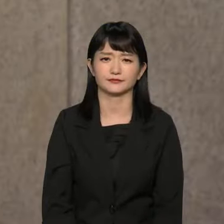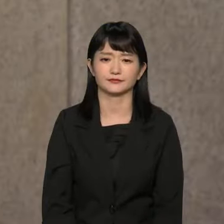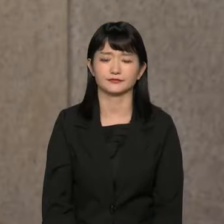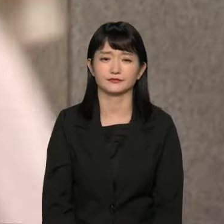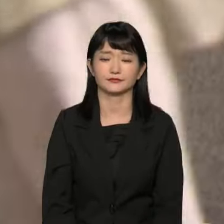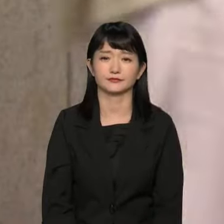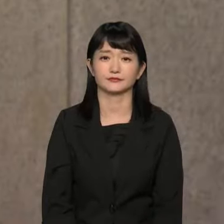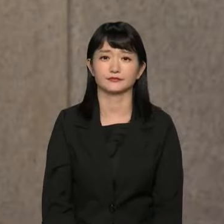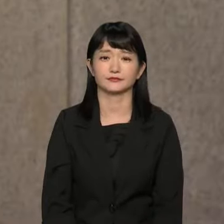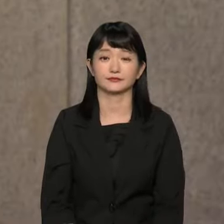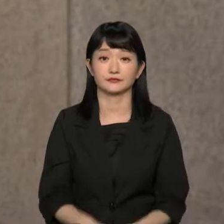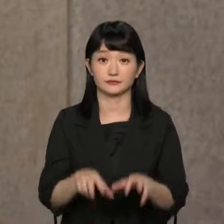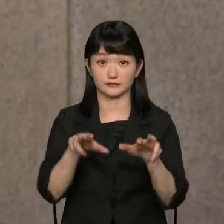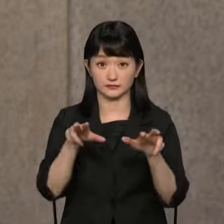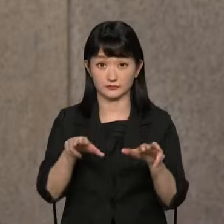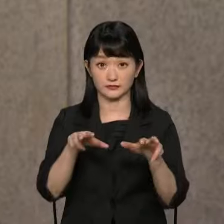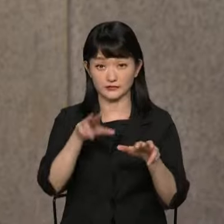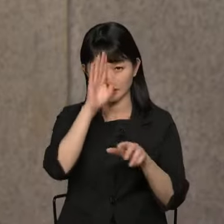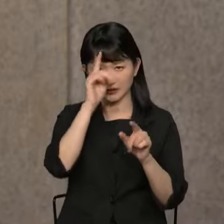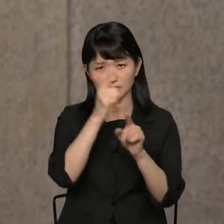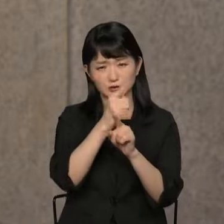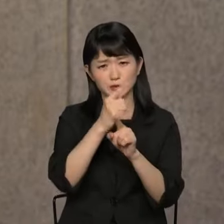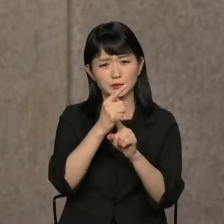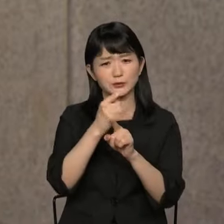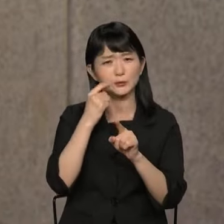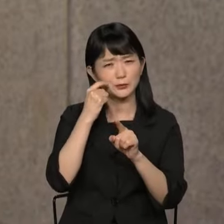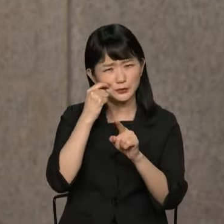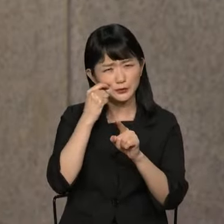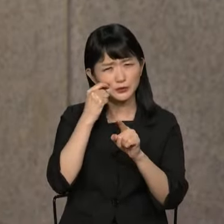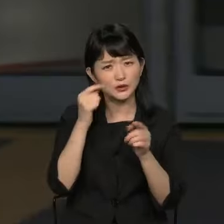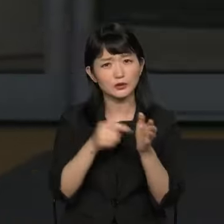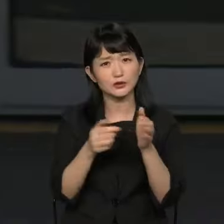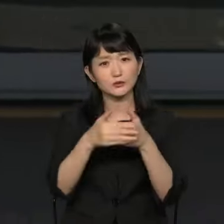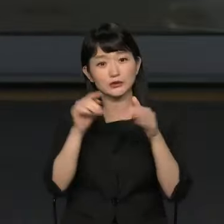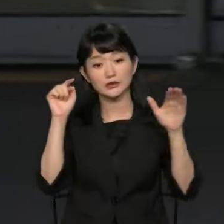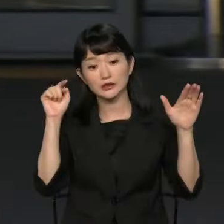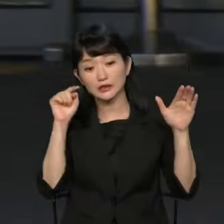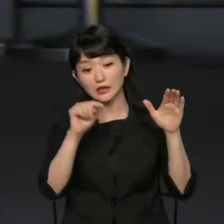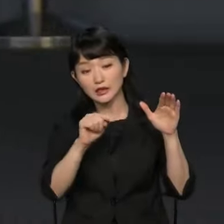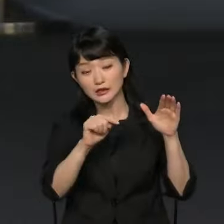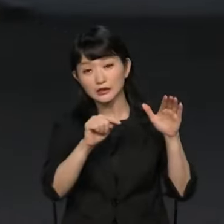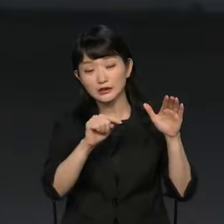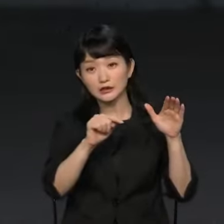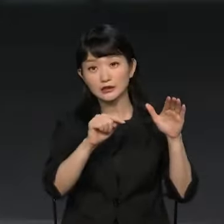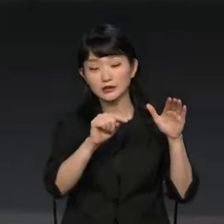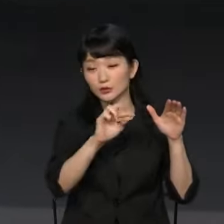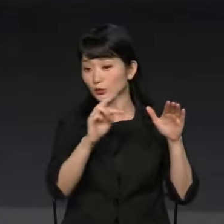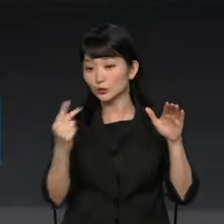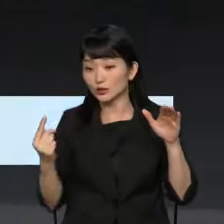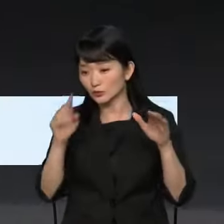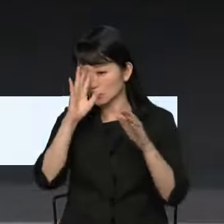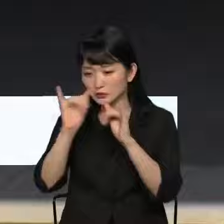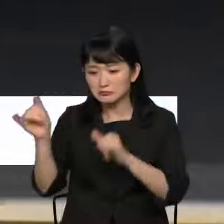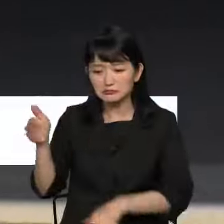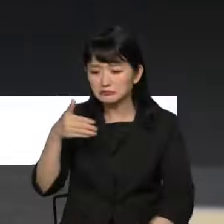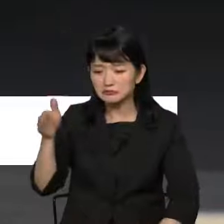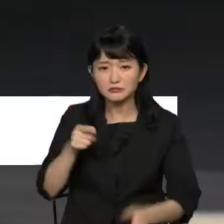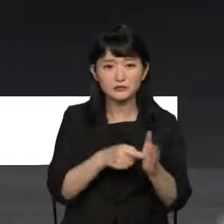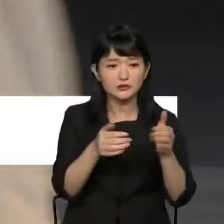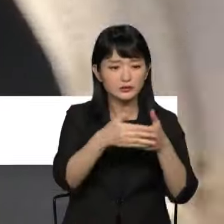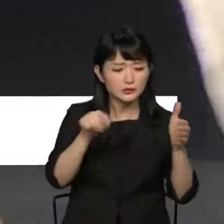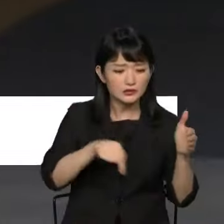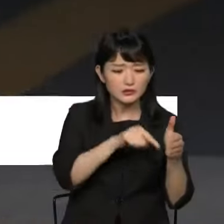네, 아직까지 치료를 받지 못하고 발걸음을 돌리는 환자는 보이지 않았습니다. 다만 응급실 내부에서는 여령